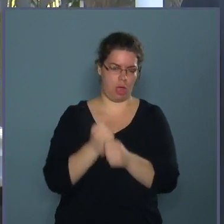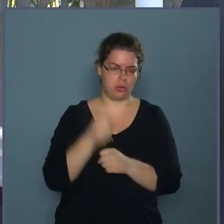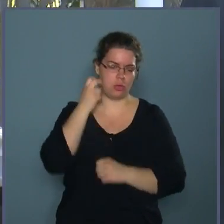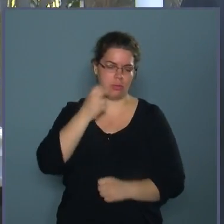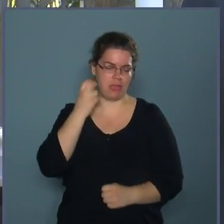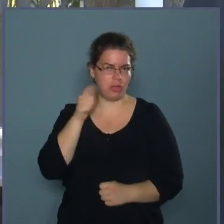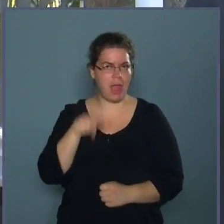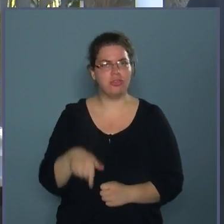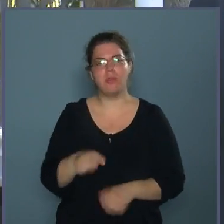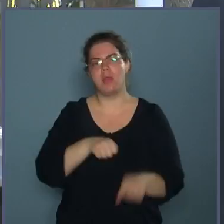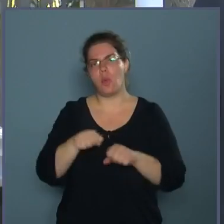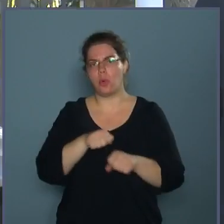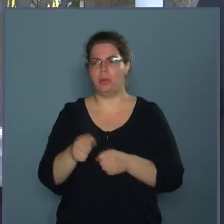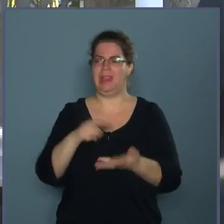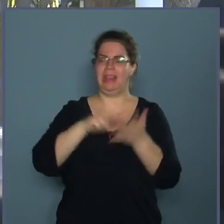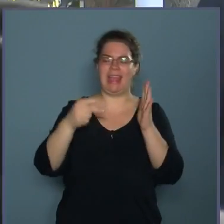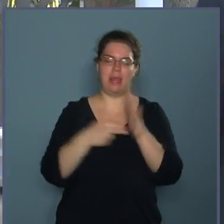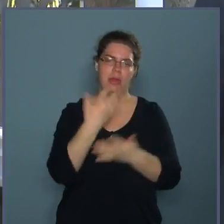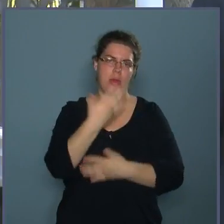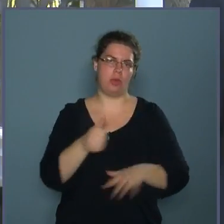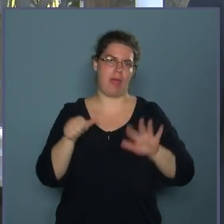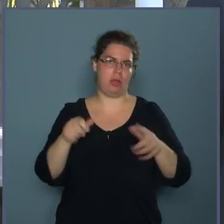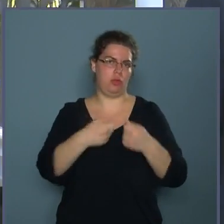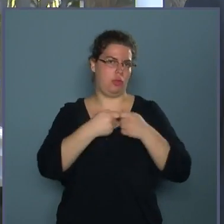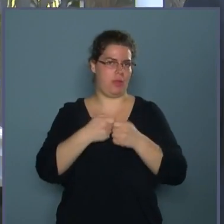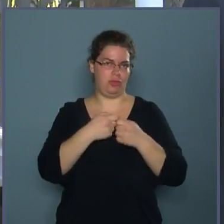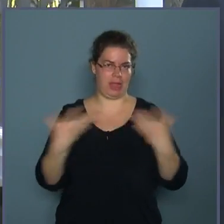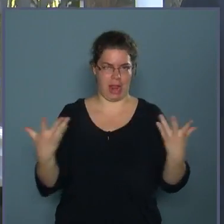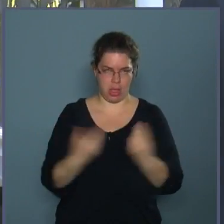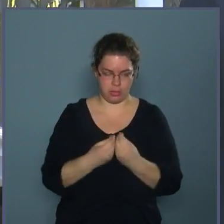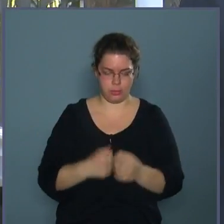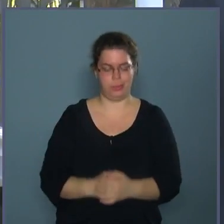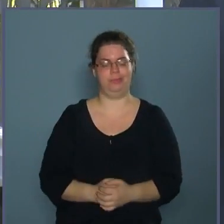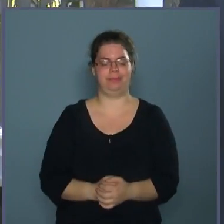Pest Erzsébet önkormányzata kerületi 56-os szövetséggel közösen,